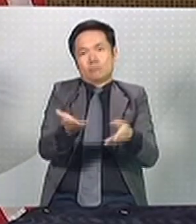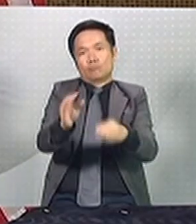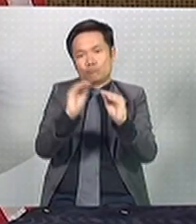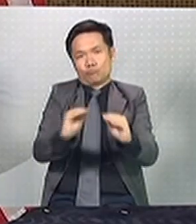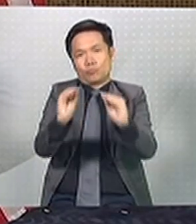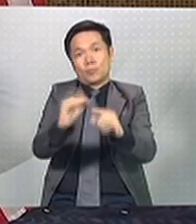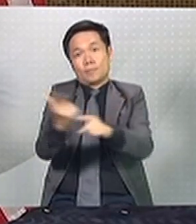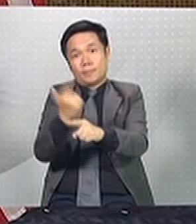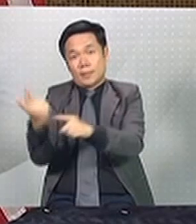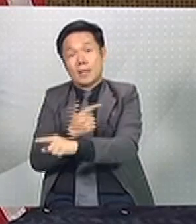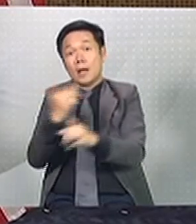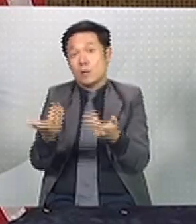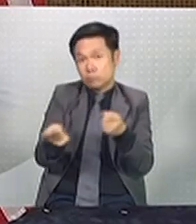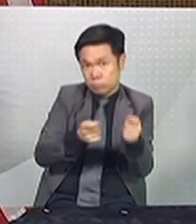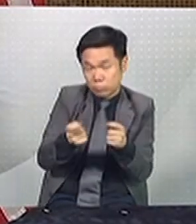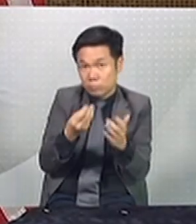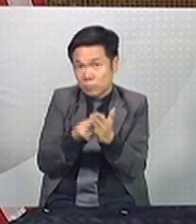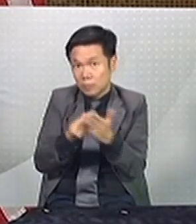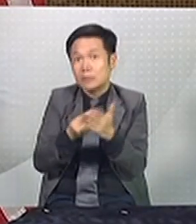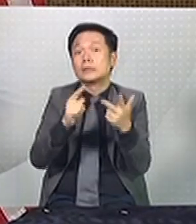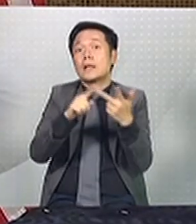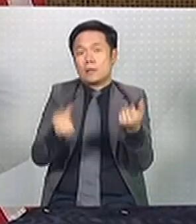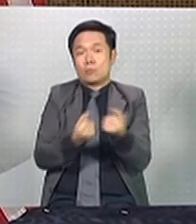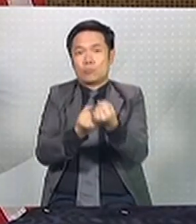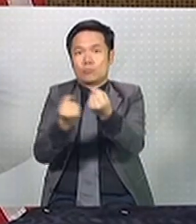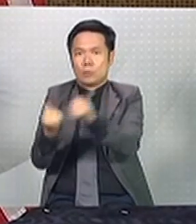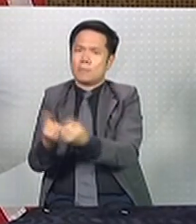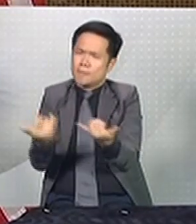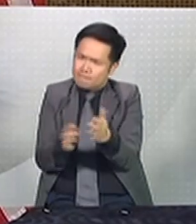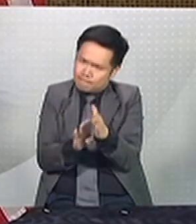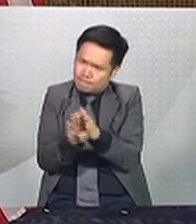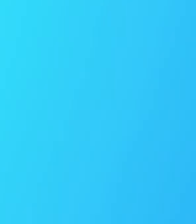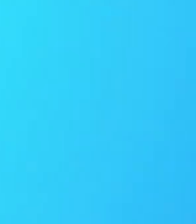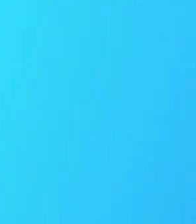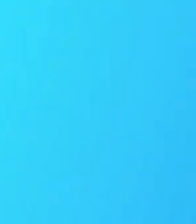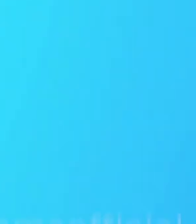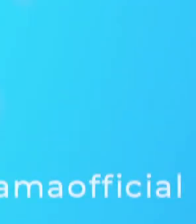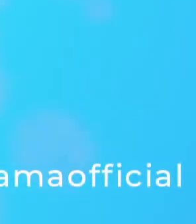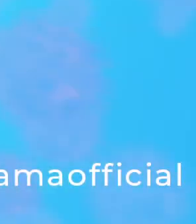pengurusan keuangan dan sokongan untuk membangunkan perniagaan yang dipilih.